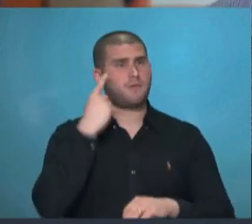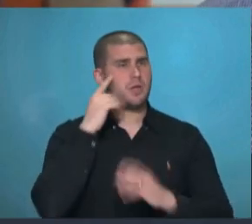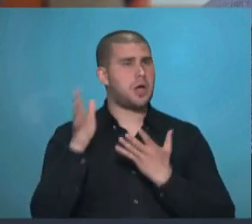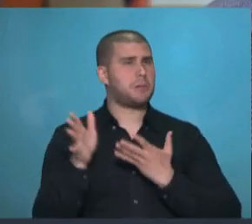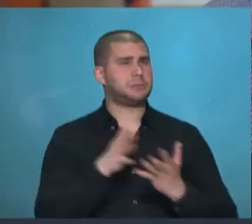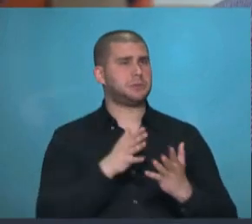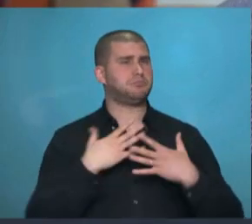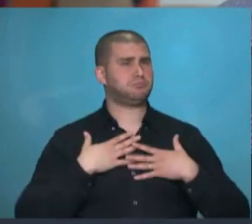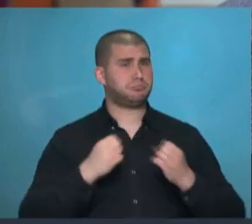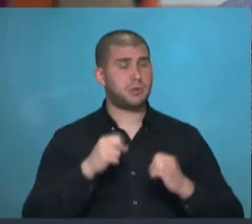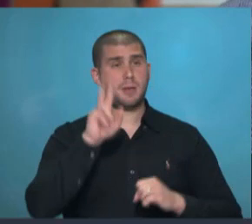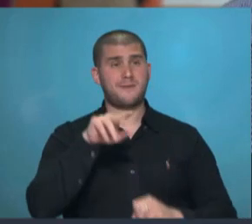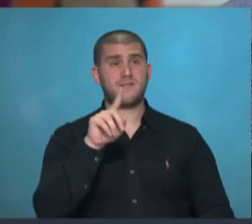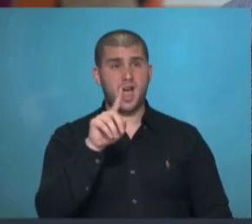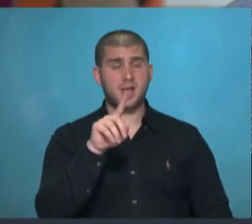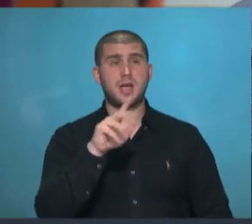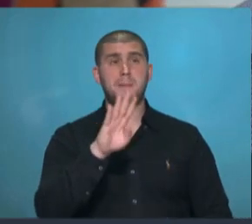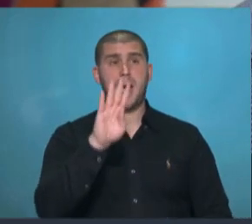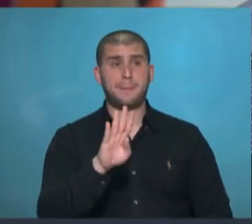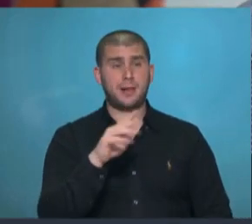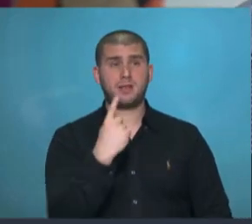עבר, ב-2001 באפריל היא...